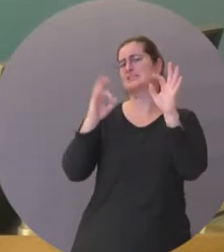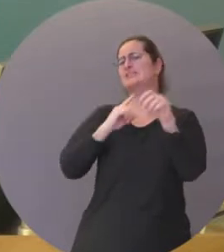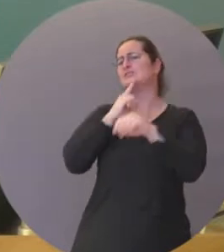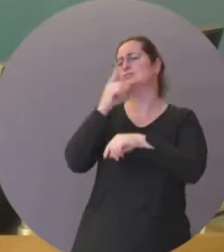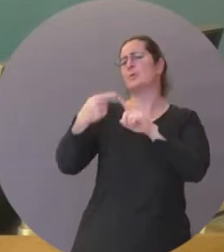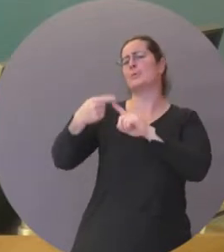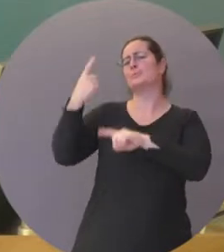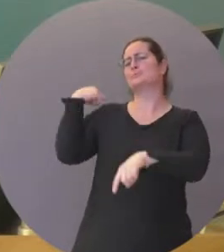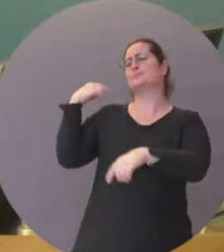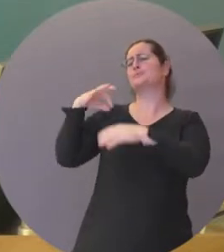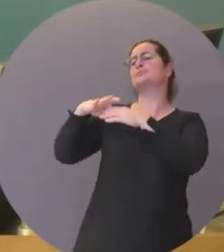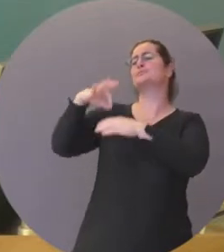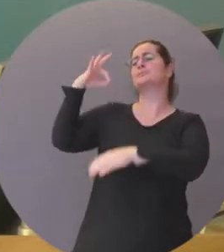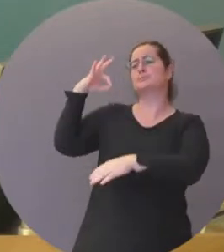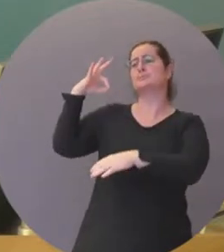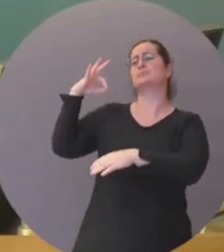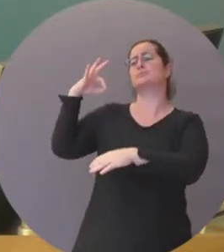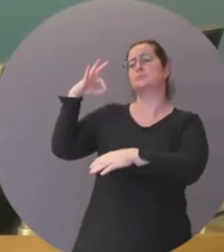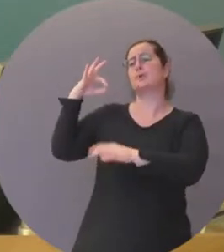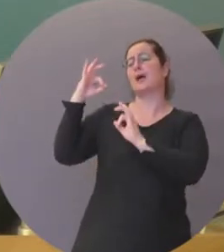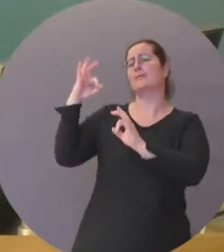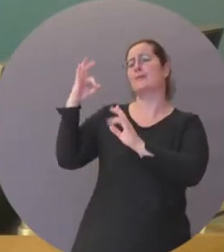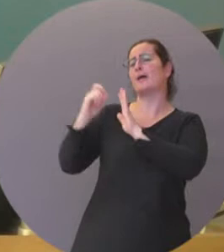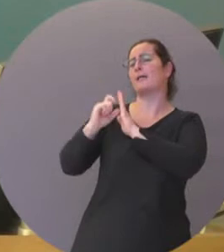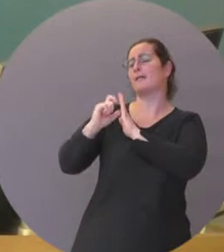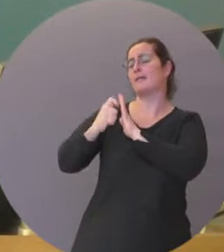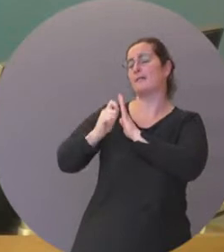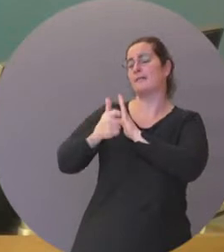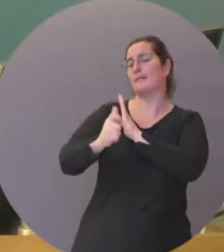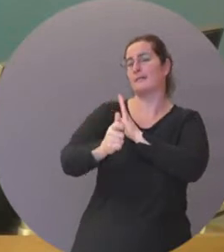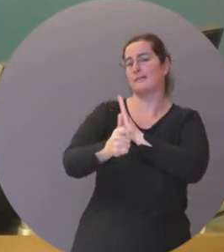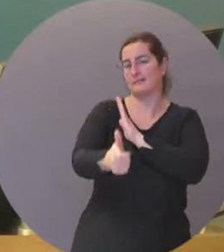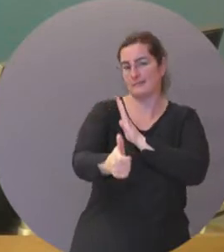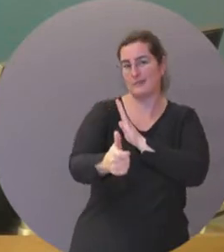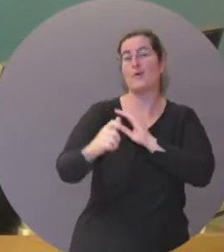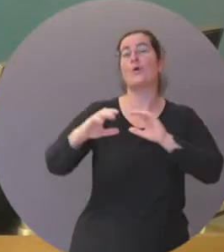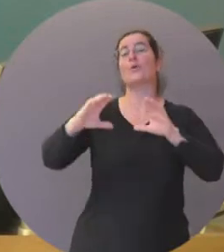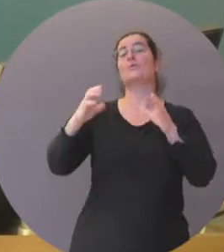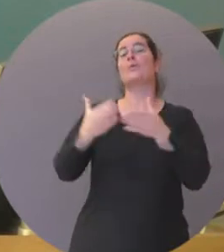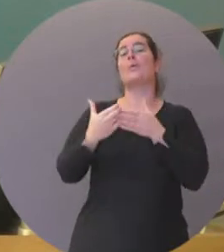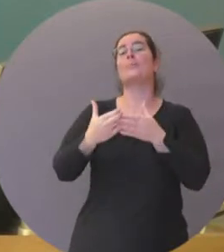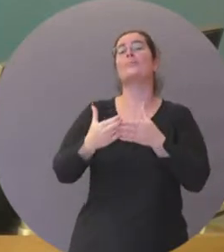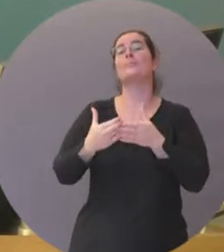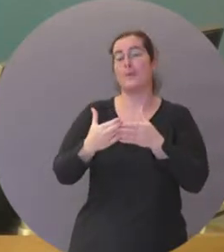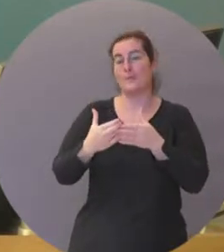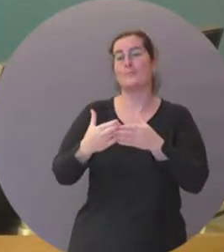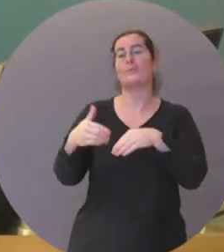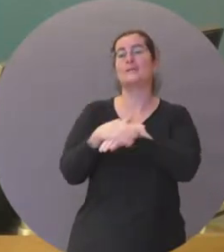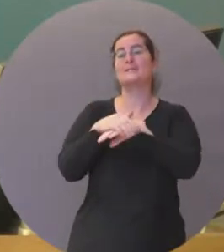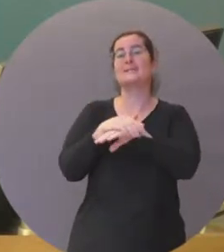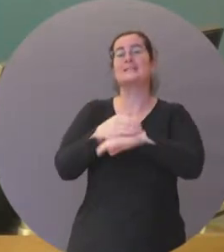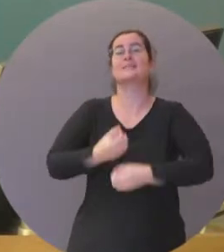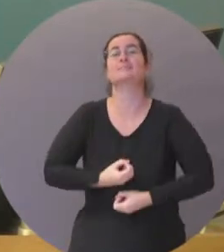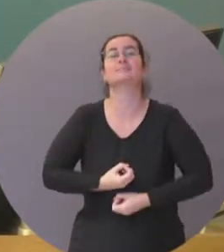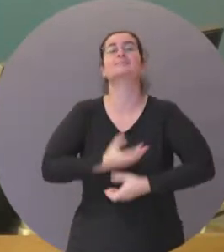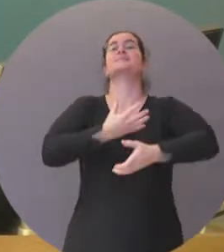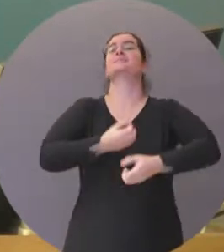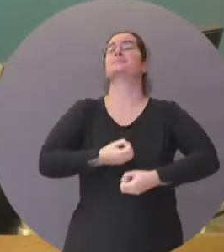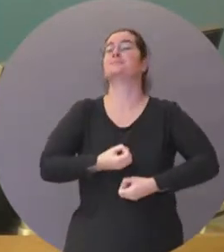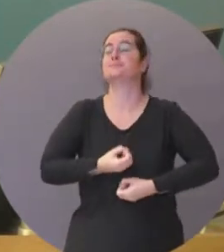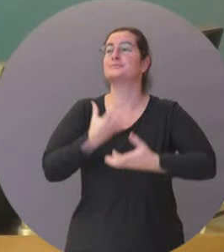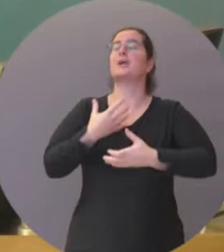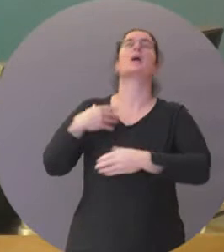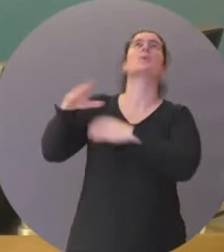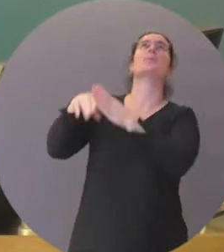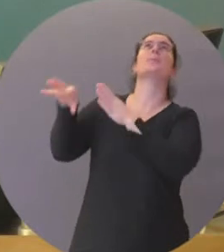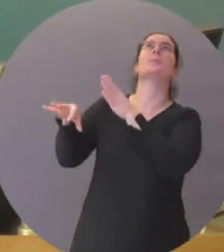l'ordre de passage des différents groupes qui constituent notre collectivité et au tirage